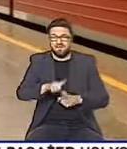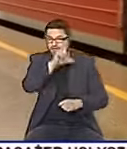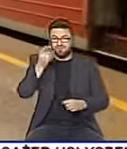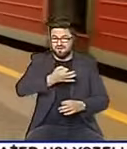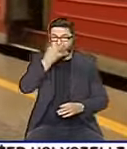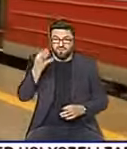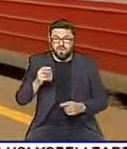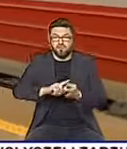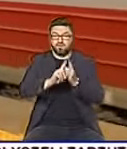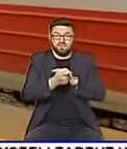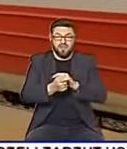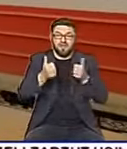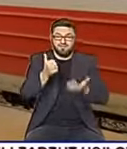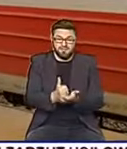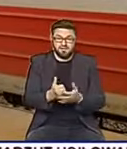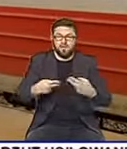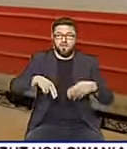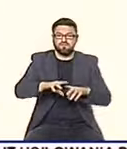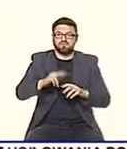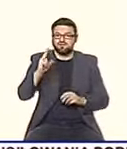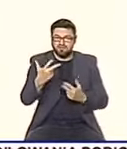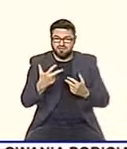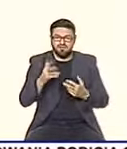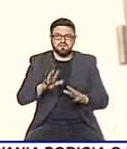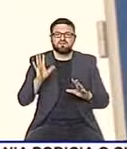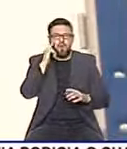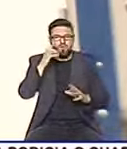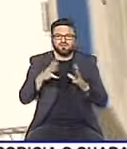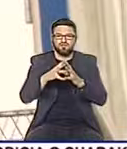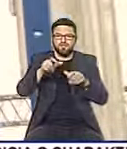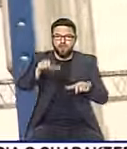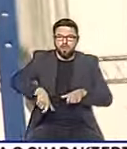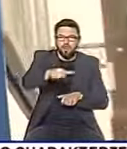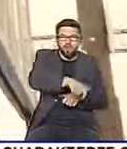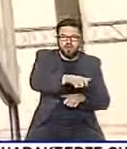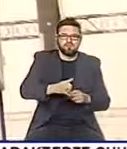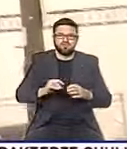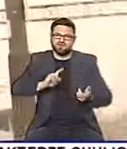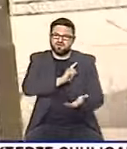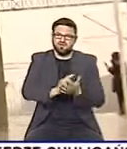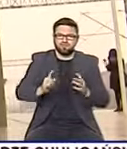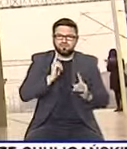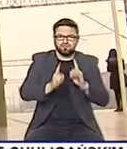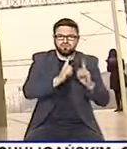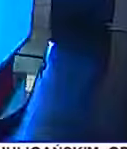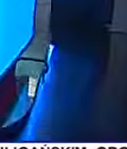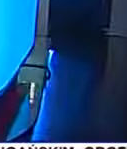Po modernizacji stacji i oddaniu trzeciego peronu dworzec będzie dysponował 10 torami, co zwiększy przepustowość linii.